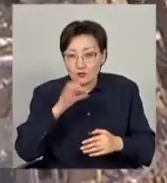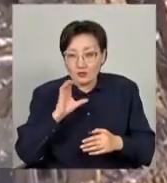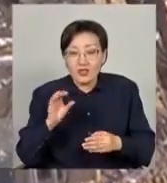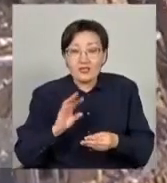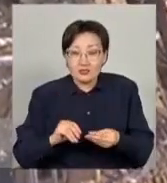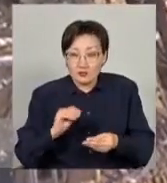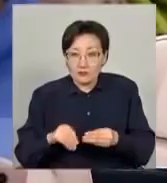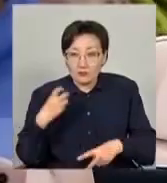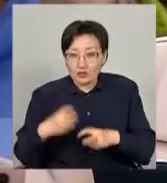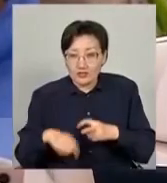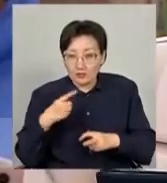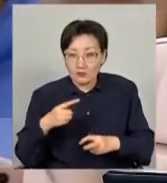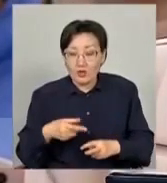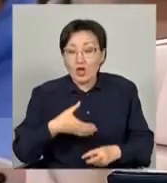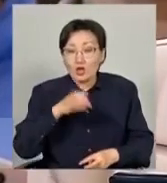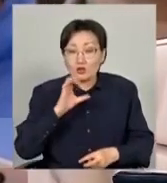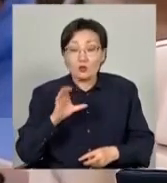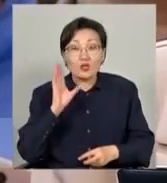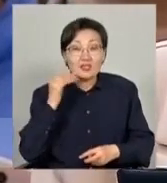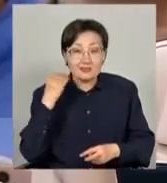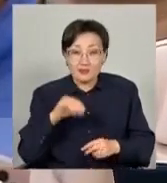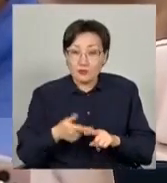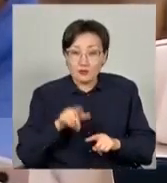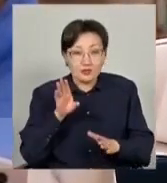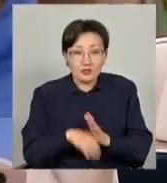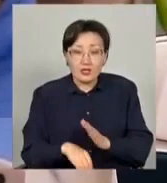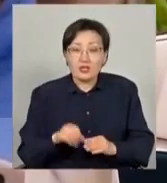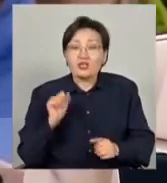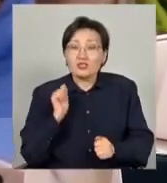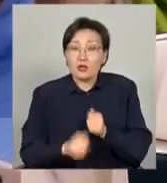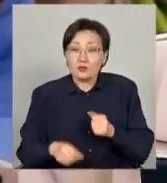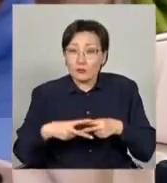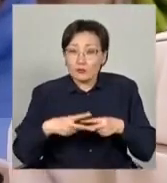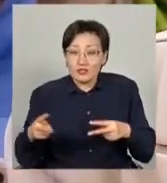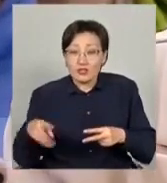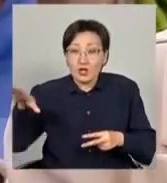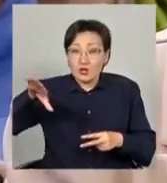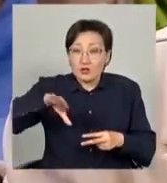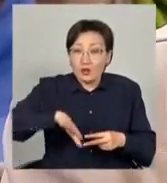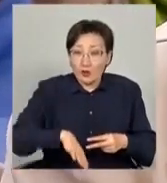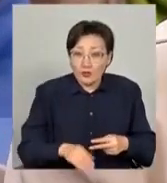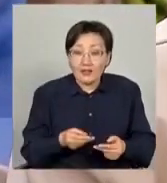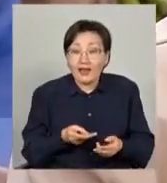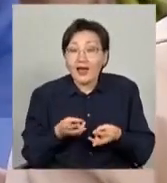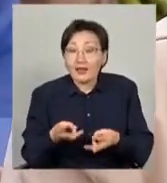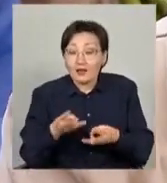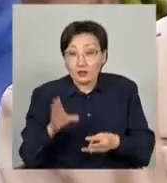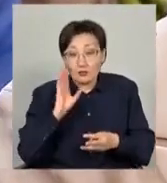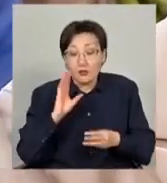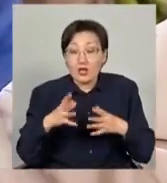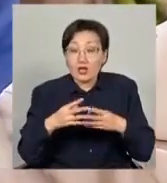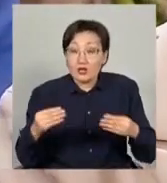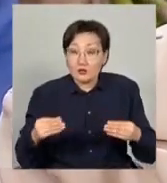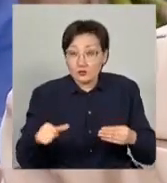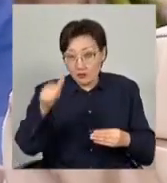бұзылады деп тұрғын. Судың сапасы өте нашар және жиі өшеді. Енді таудан келетін су болғаннан кейін көктемде жауын жауады.